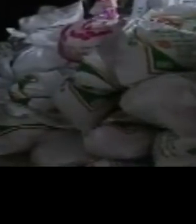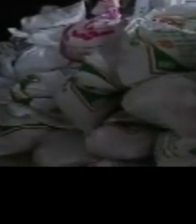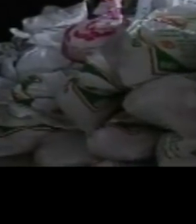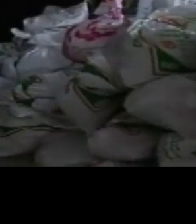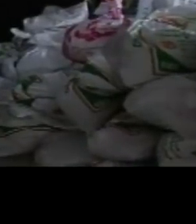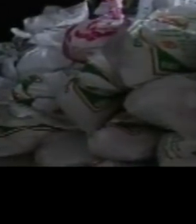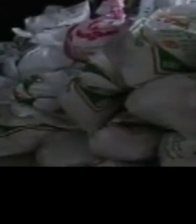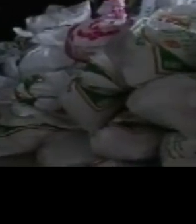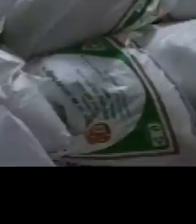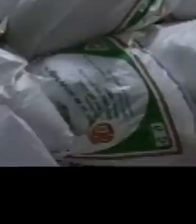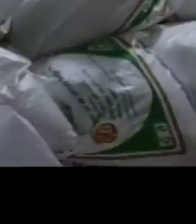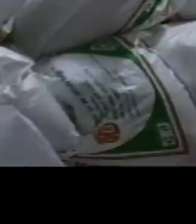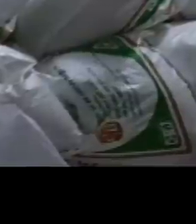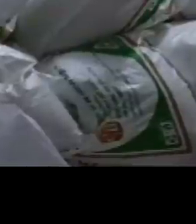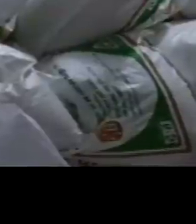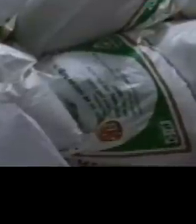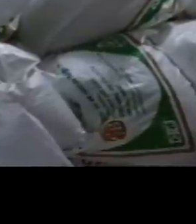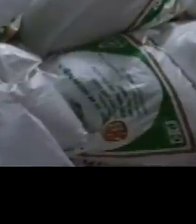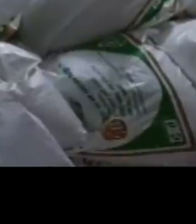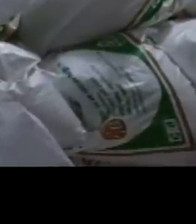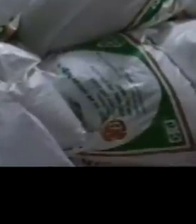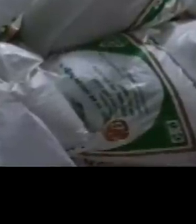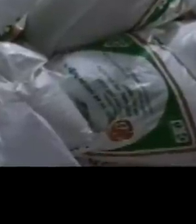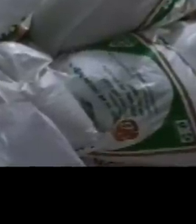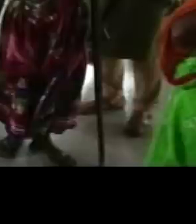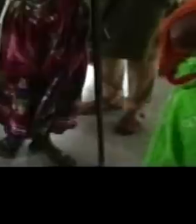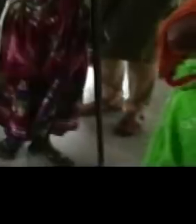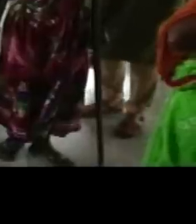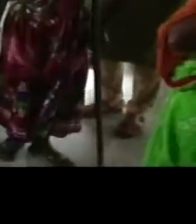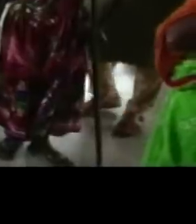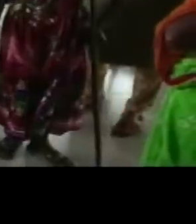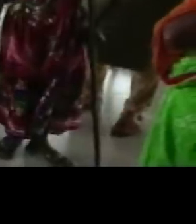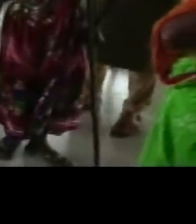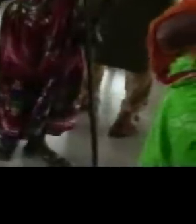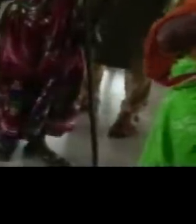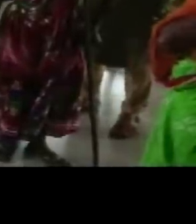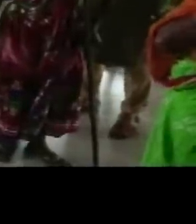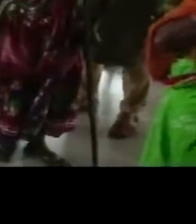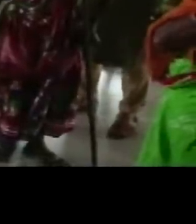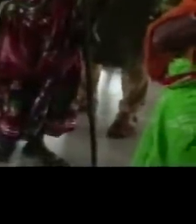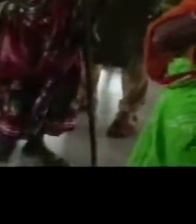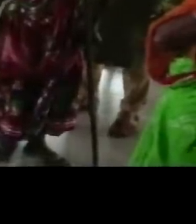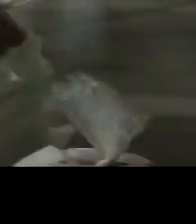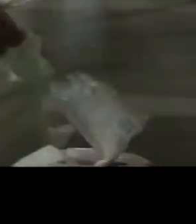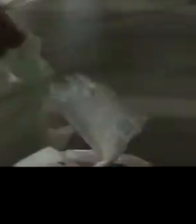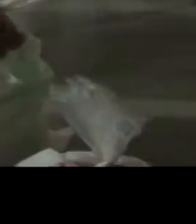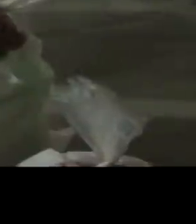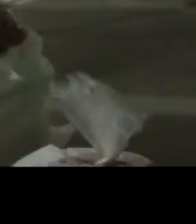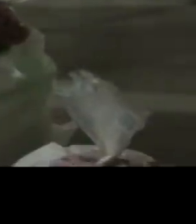সময় তিনি এসব কথা বলেন। একই সাথে পরিস্থিতি মোকাবেলায় বিত্তবানদের এগিয়ে আসারও আহ্বান জানান রংধনু গ্রুপের চেয়ারম্যান।